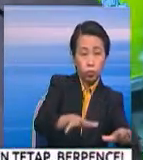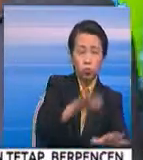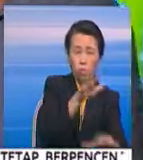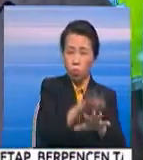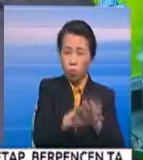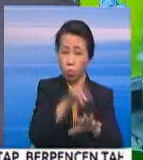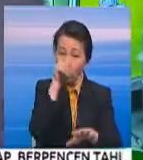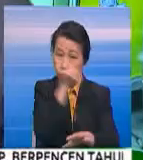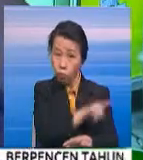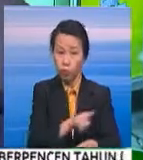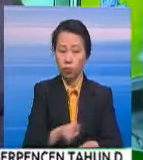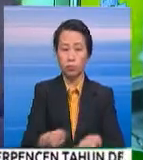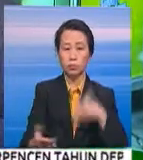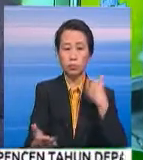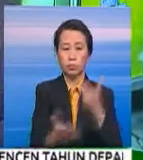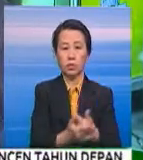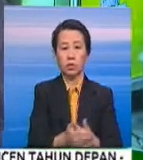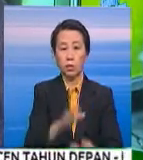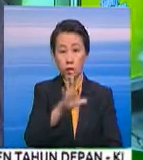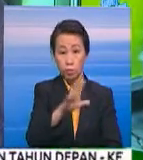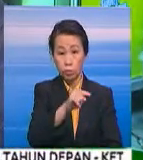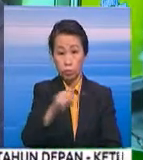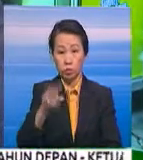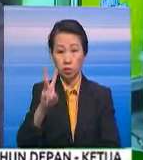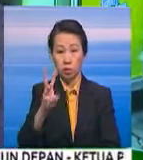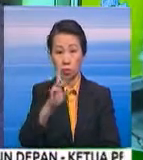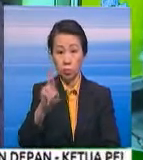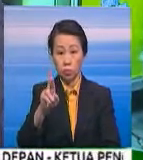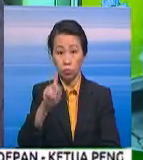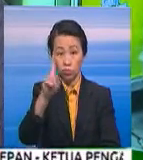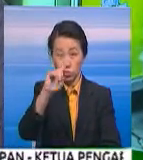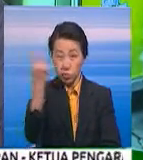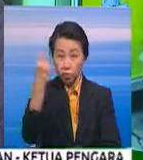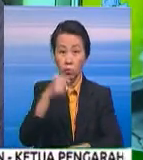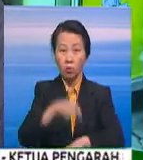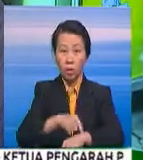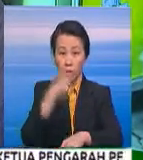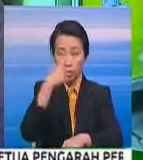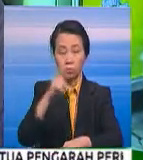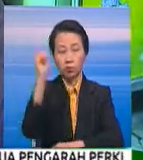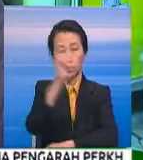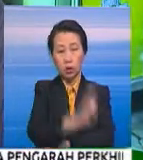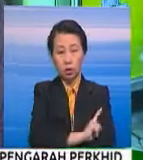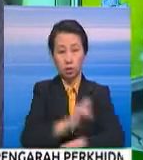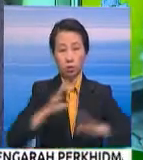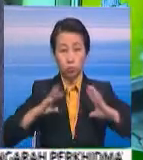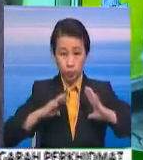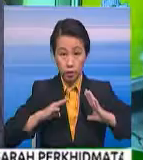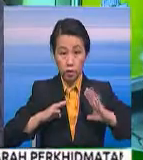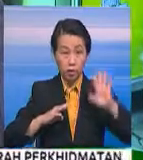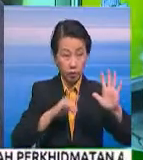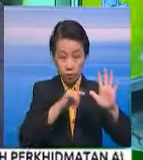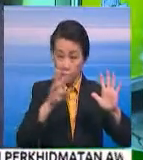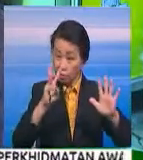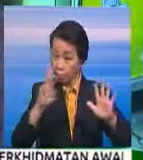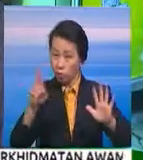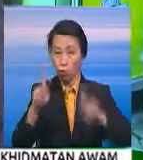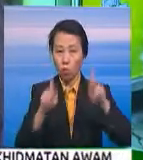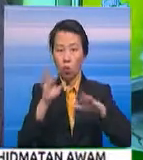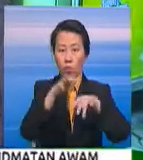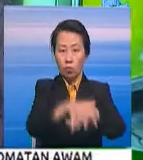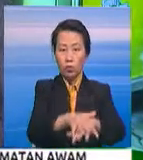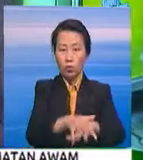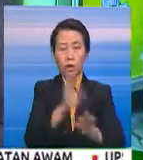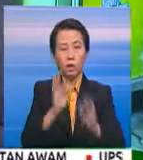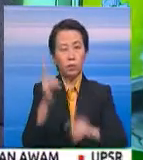mendadaklah sampai kadang 5,000 ke 6,000 satu-satu masa untuk hari cuti itu. Kalau macam hari biasa,